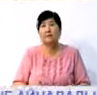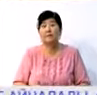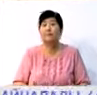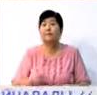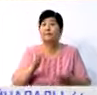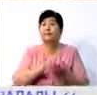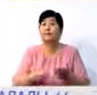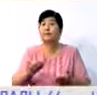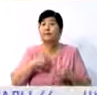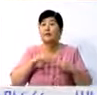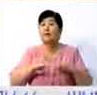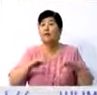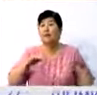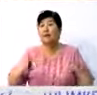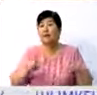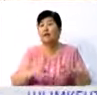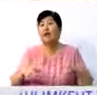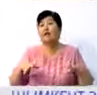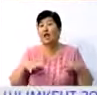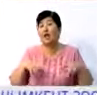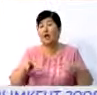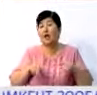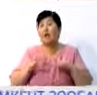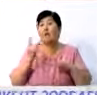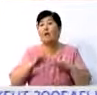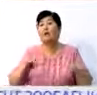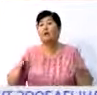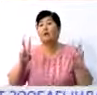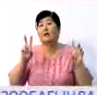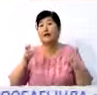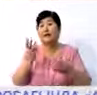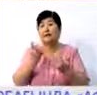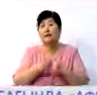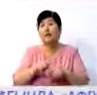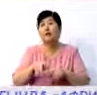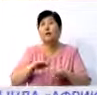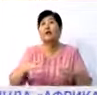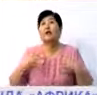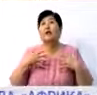біздің балабақша санаториялық балабақша болып есептеледі. Сондықтан балалардың денсаулығы